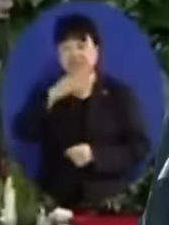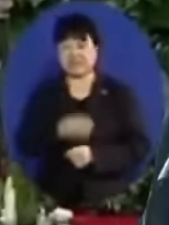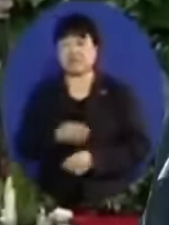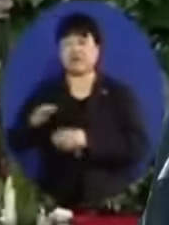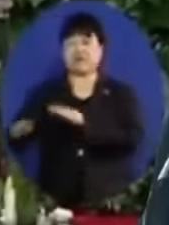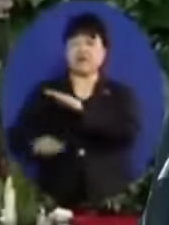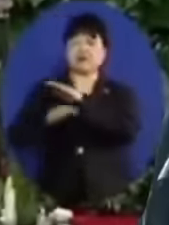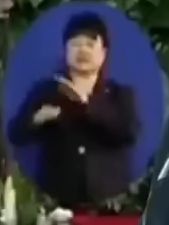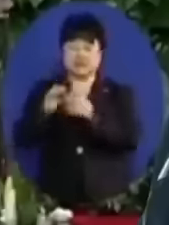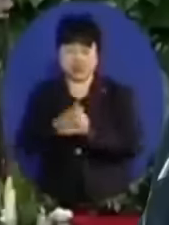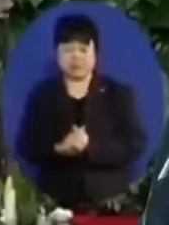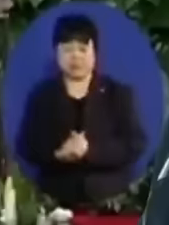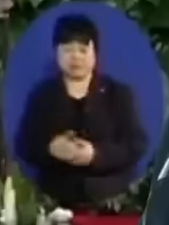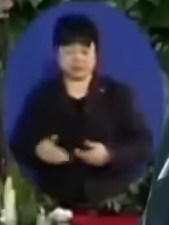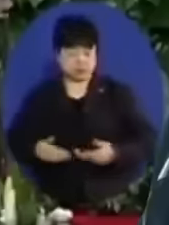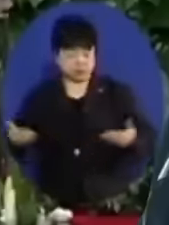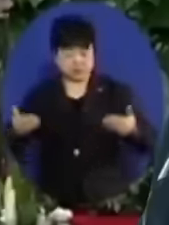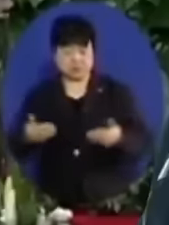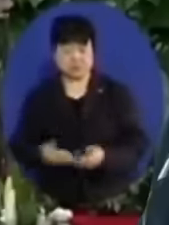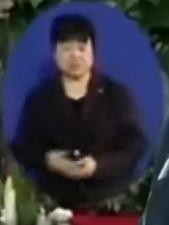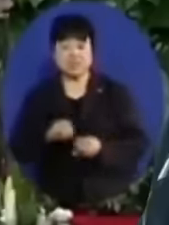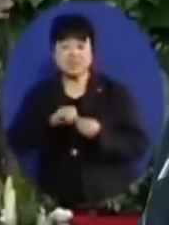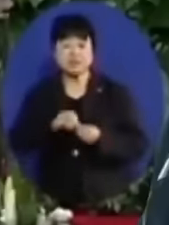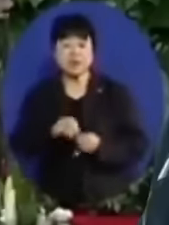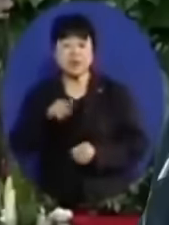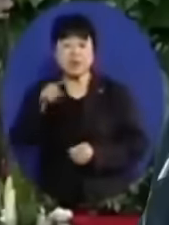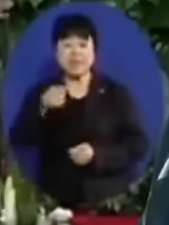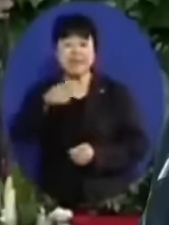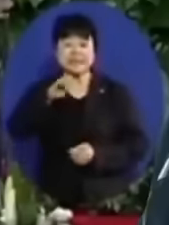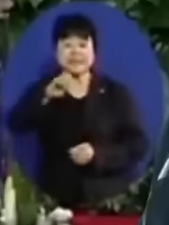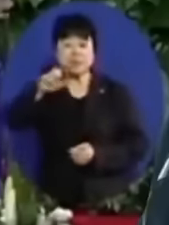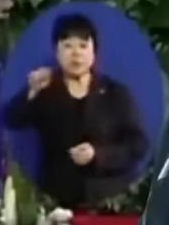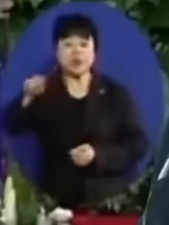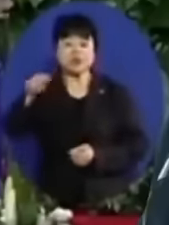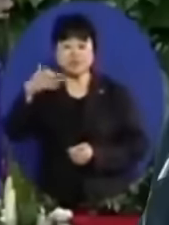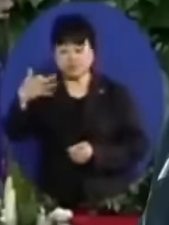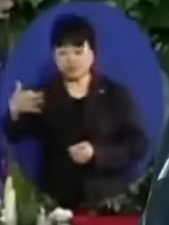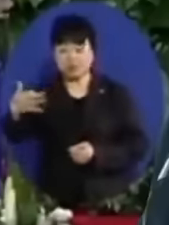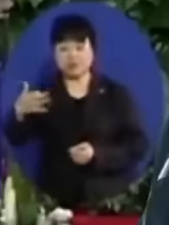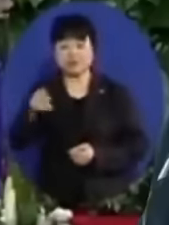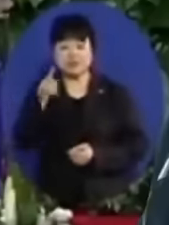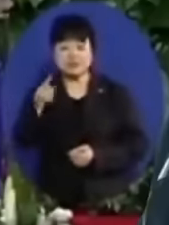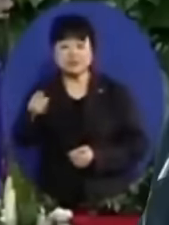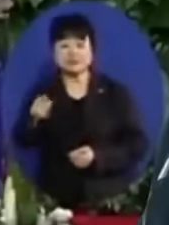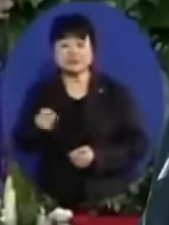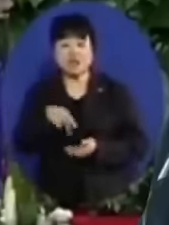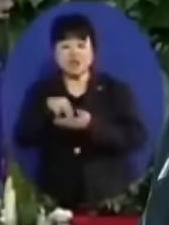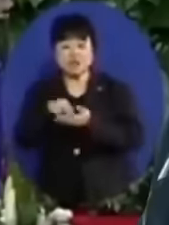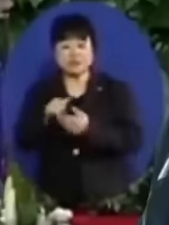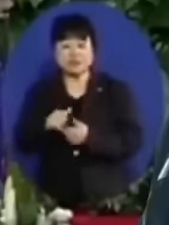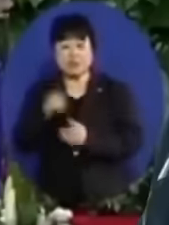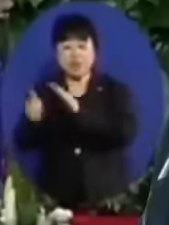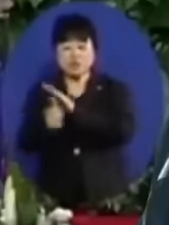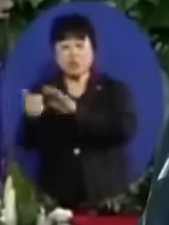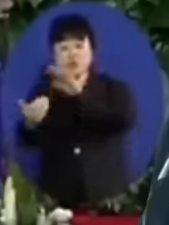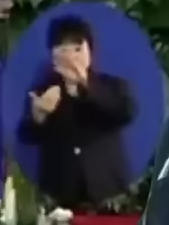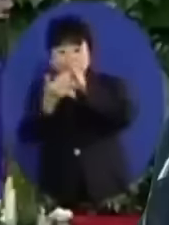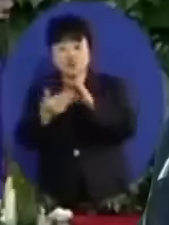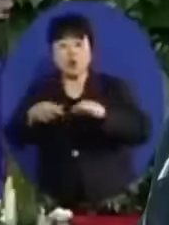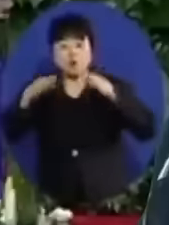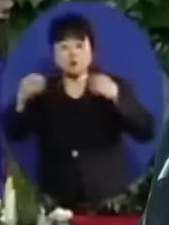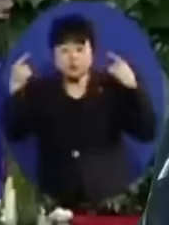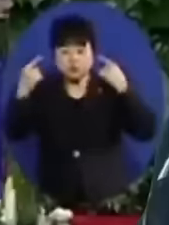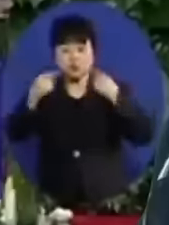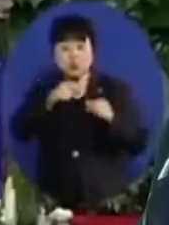기도는 소용이 없어요. 시편 145편 19절에 그는 자기를 경외하는 자의 소원을 이루어 주시며 또 그들의 부르짖음을